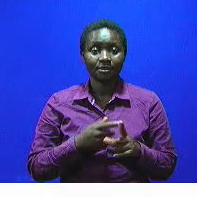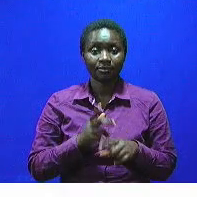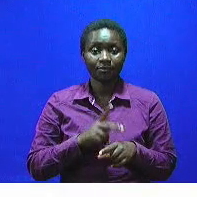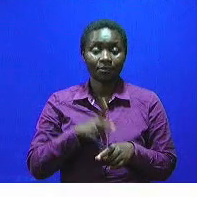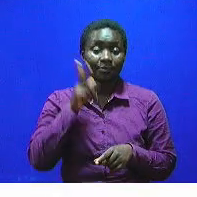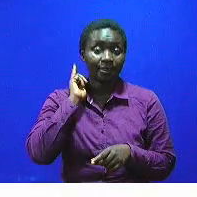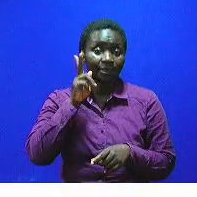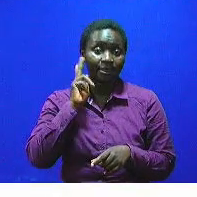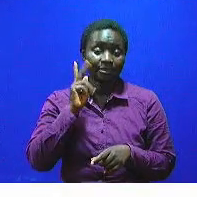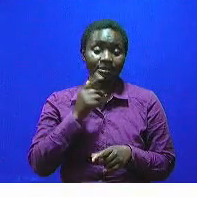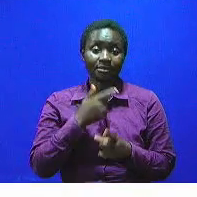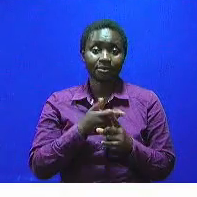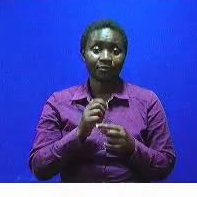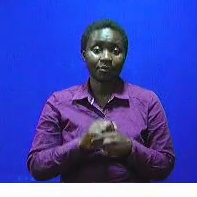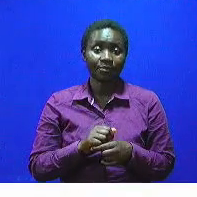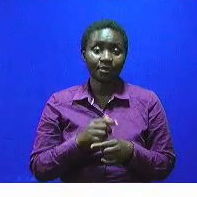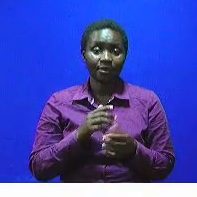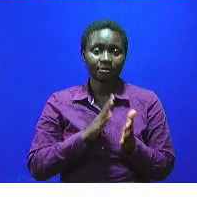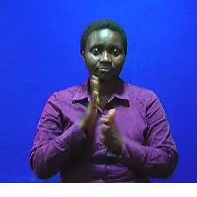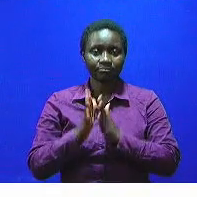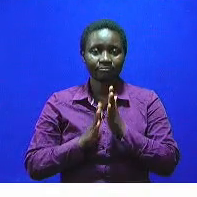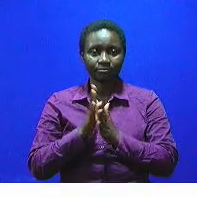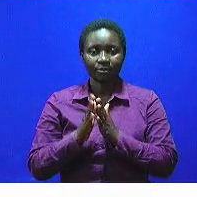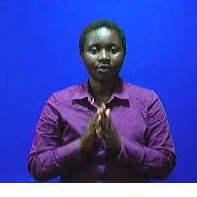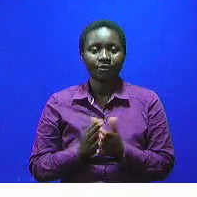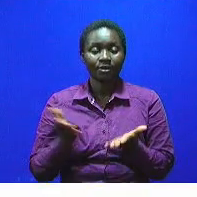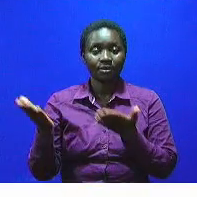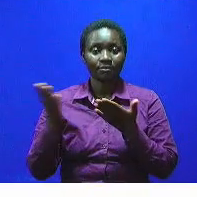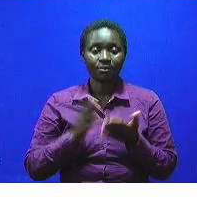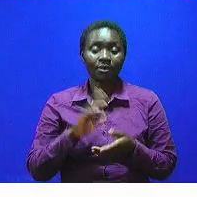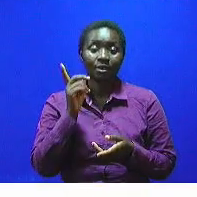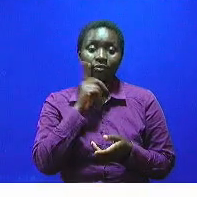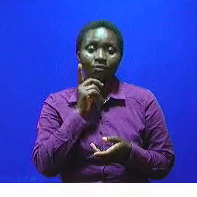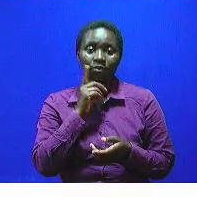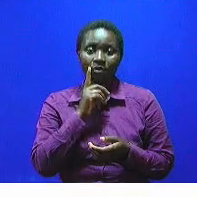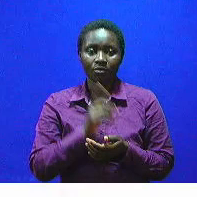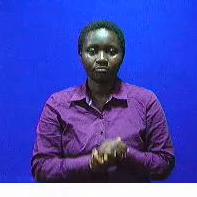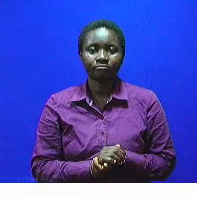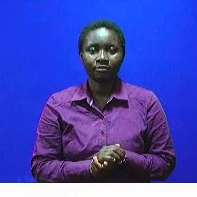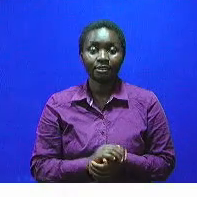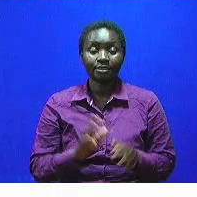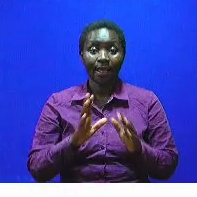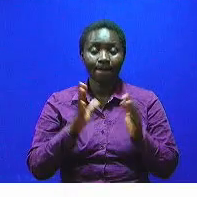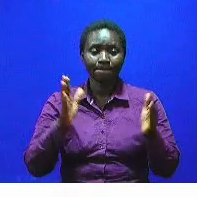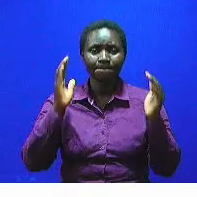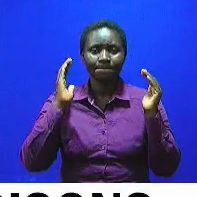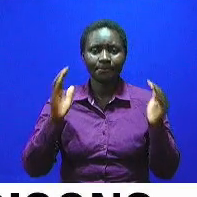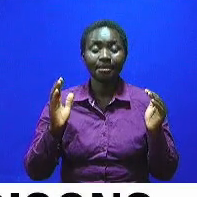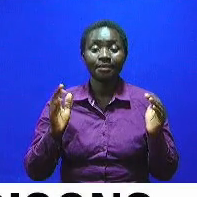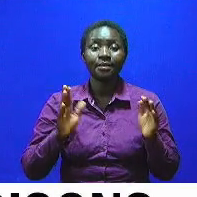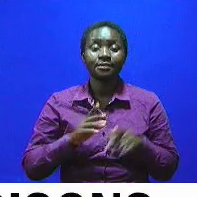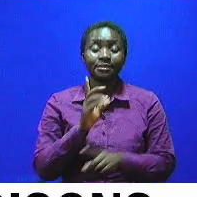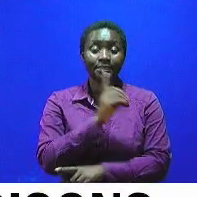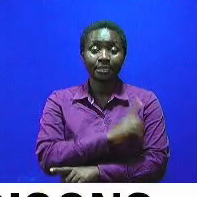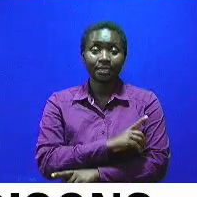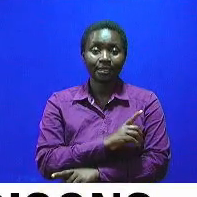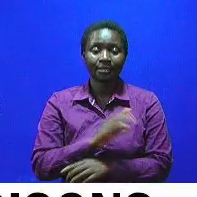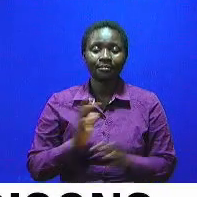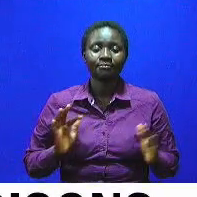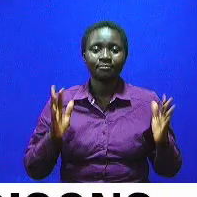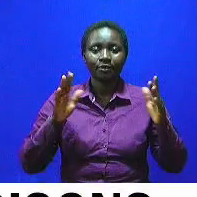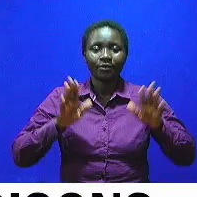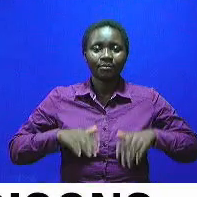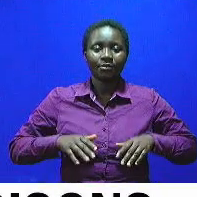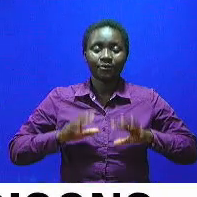se county ya Kisii awasemero berio yoko arganya ritkori ya ankyo ritkori le linene liyogo chengira abaspati ase